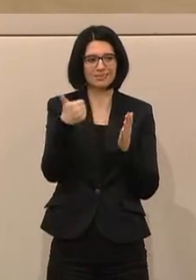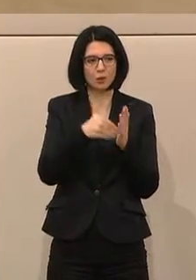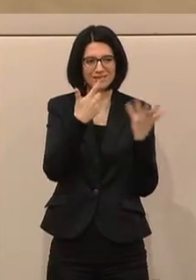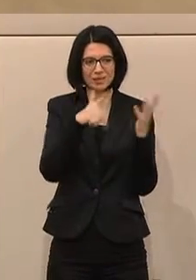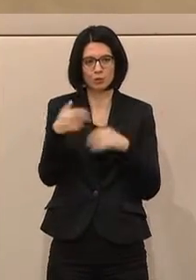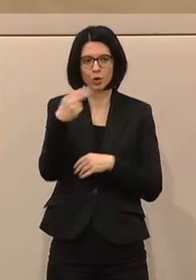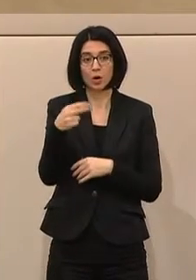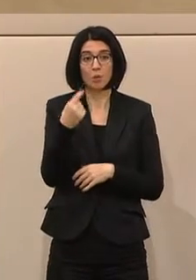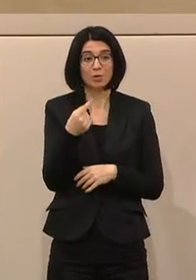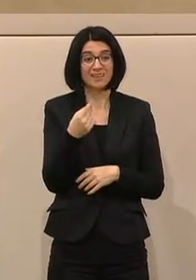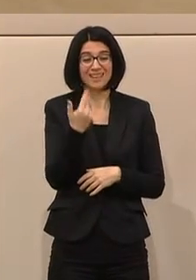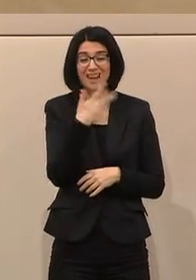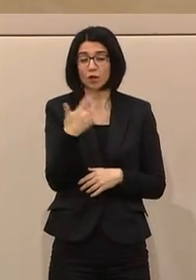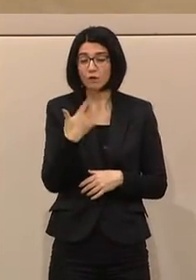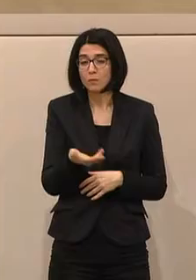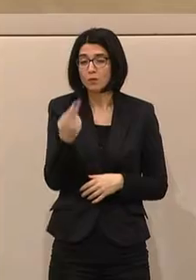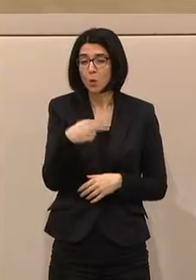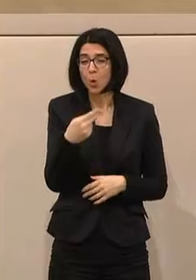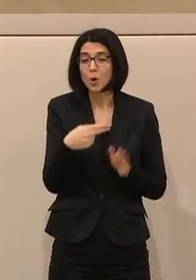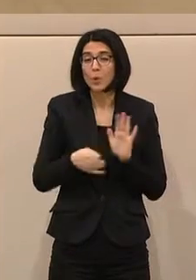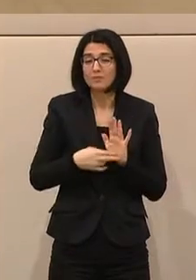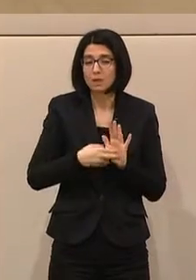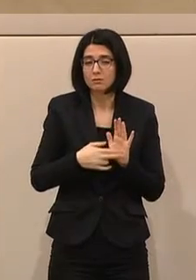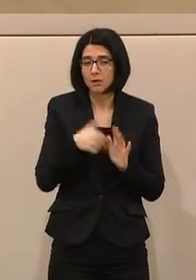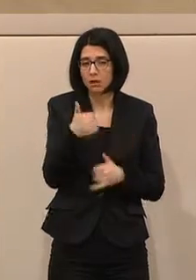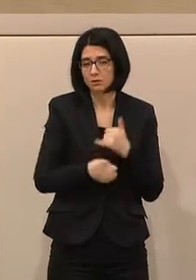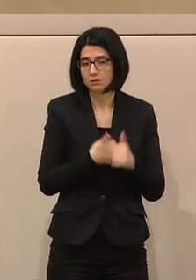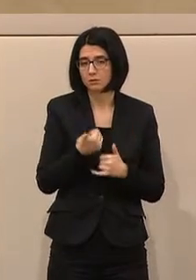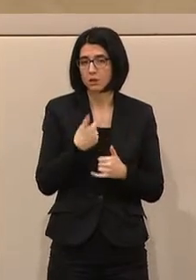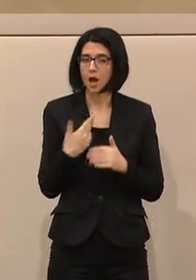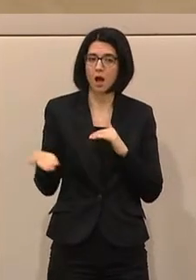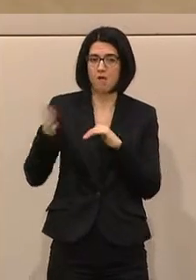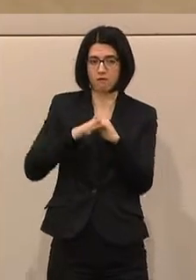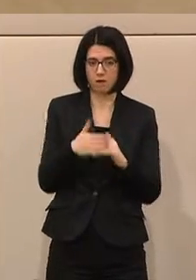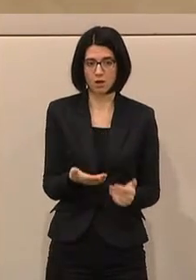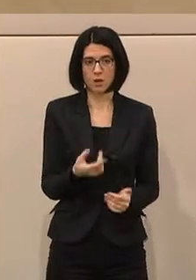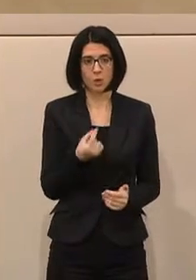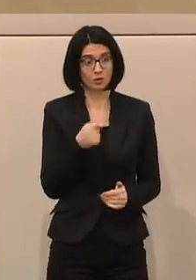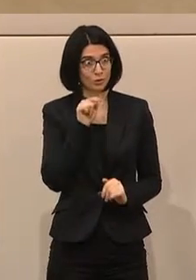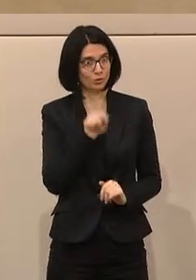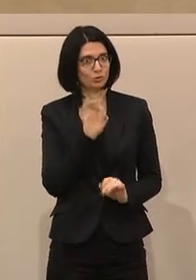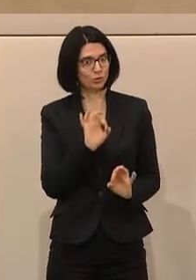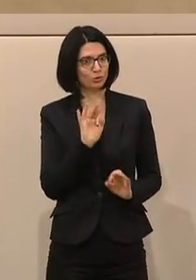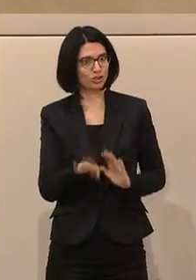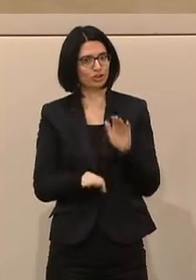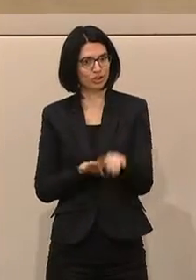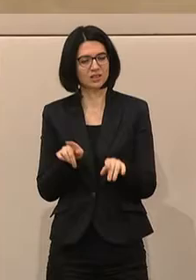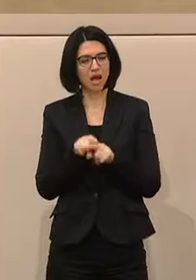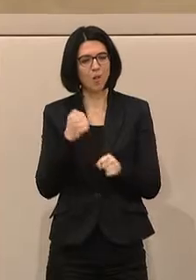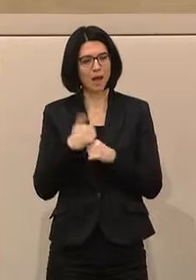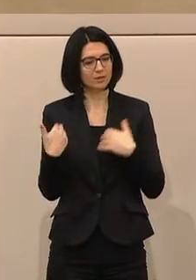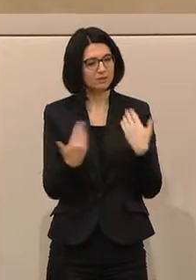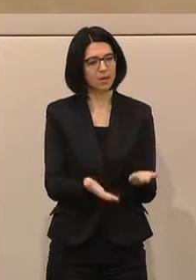Euro bleiben mehr als 350 Euro netto pro Jahr übrig. Und das ist ein guter Schritt, auch für uns